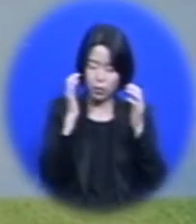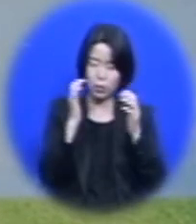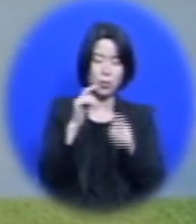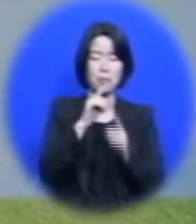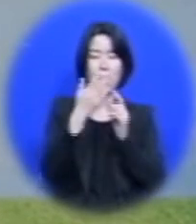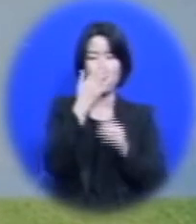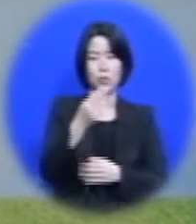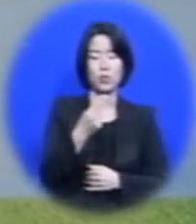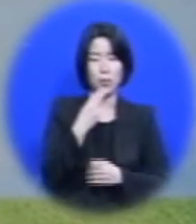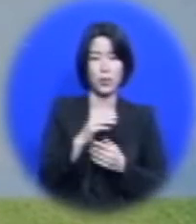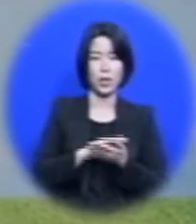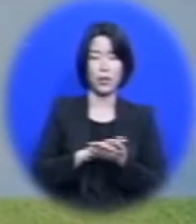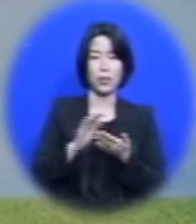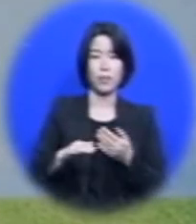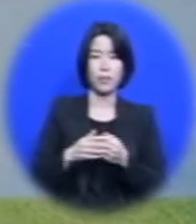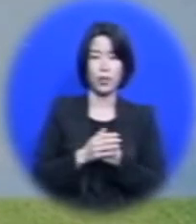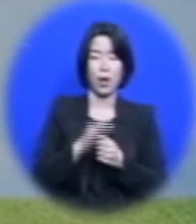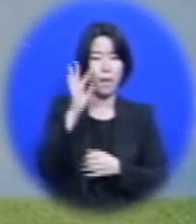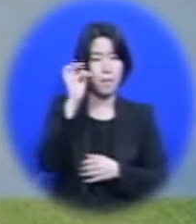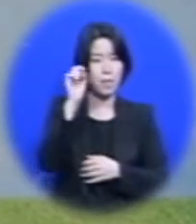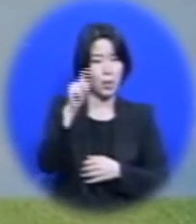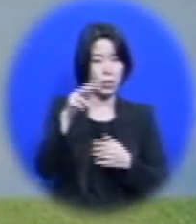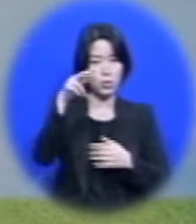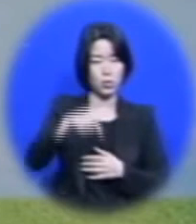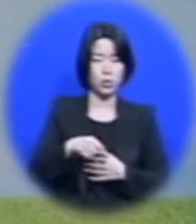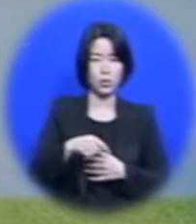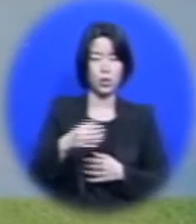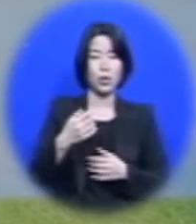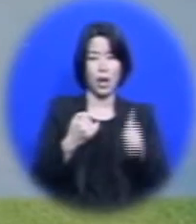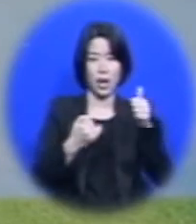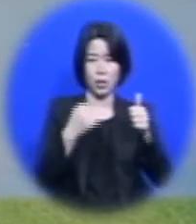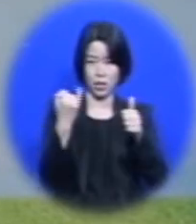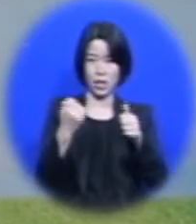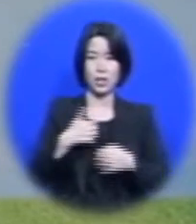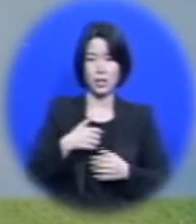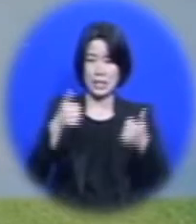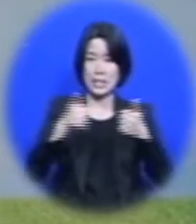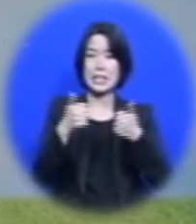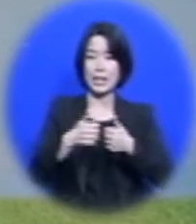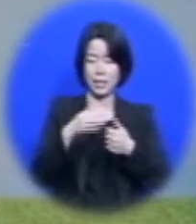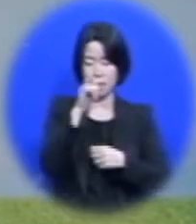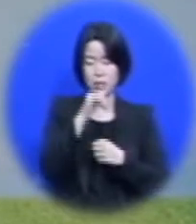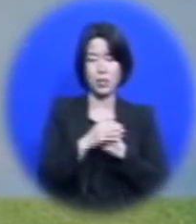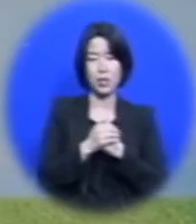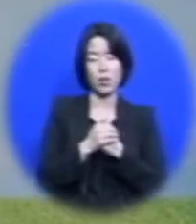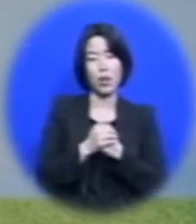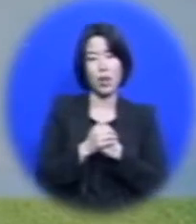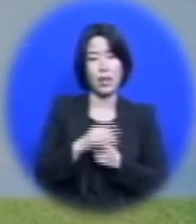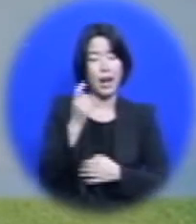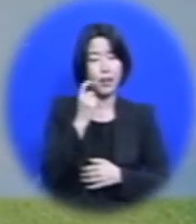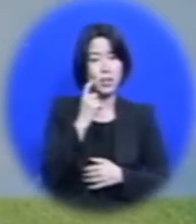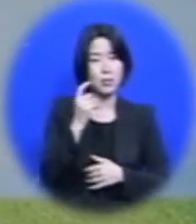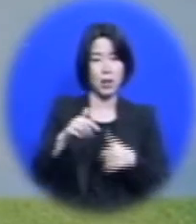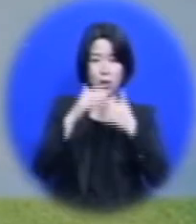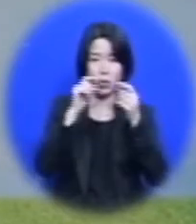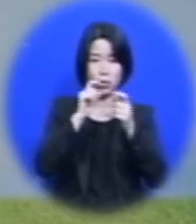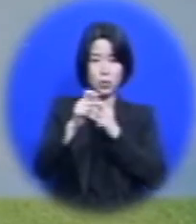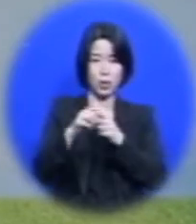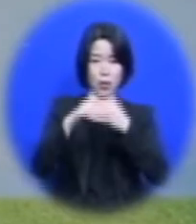없었다. 몇 주 동안 나와 아내는 집중적인 상담을 받았다. 그동안 내가 거짓말로 속였던 모든